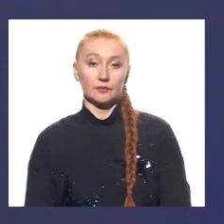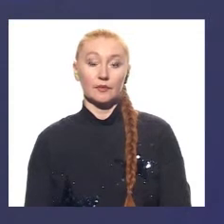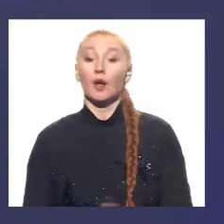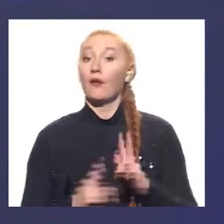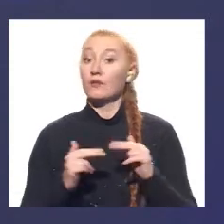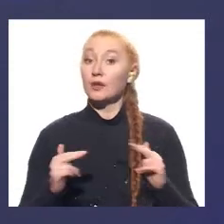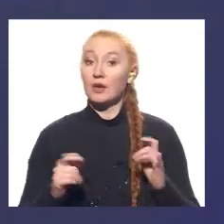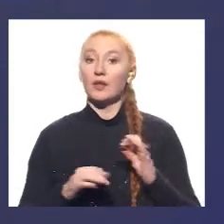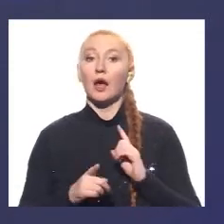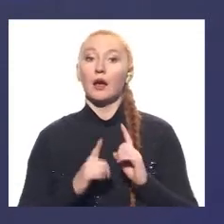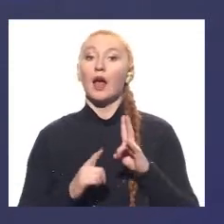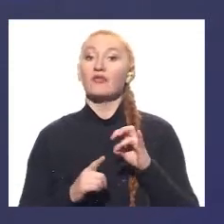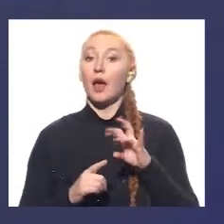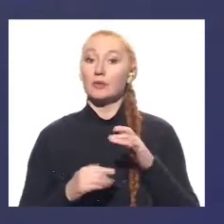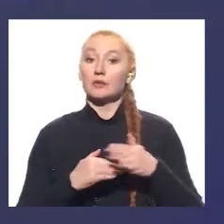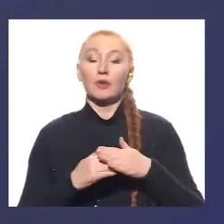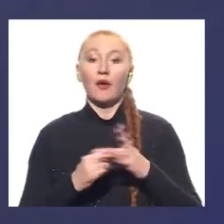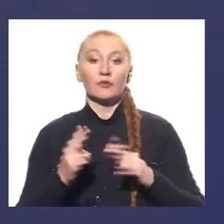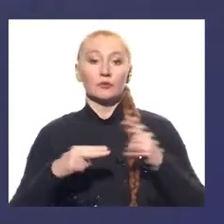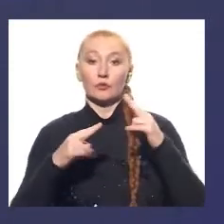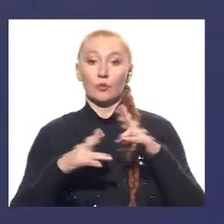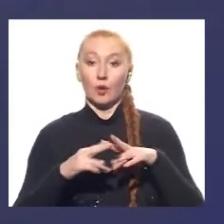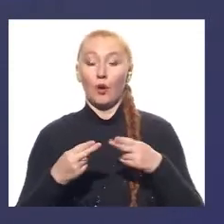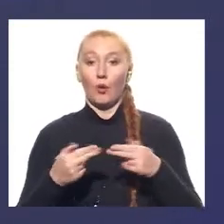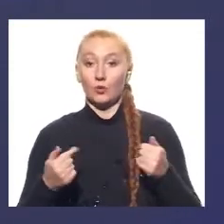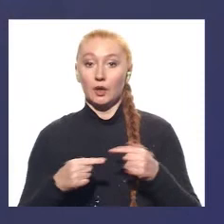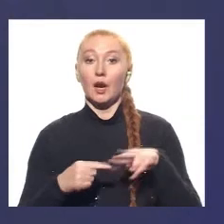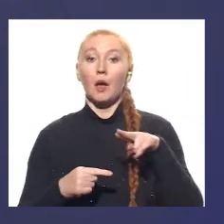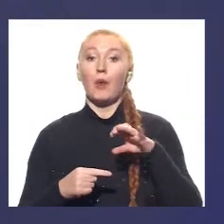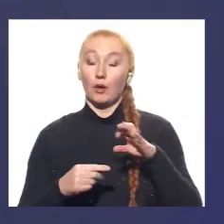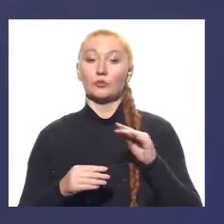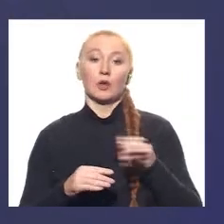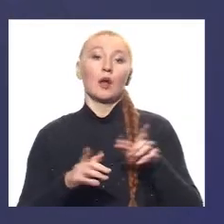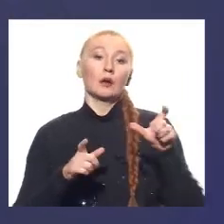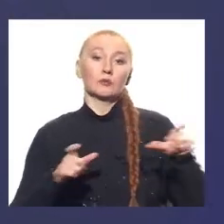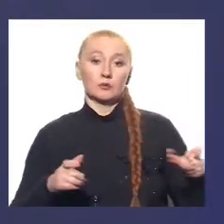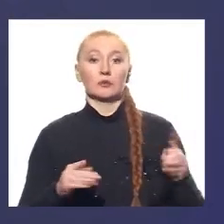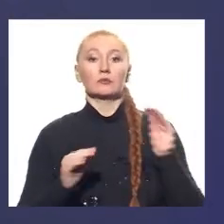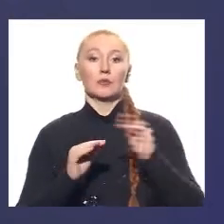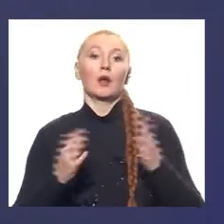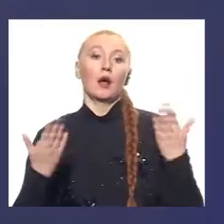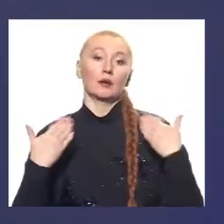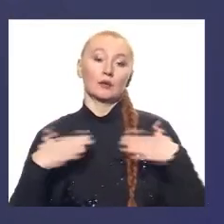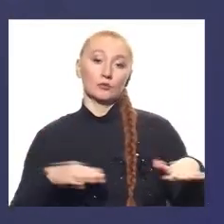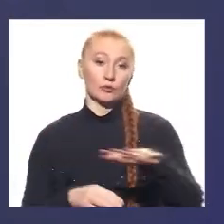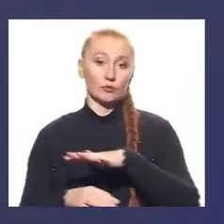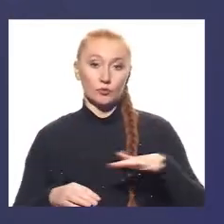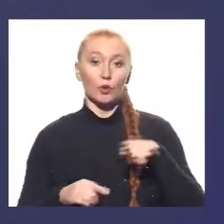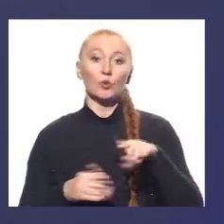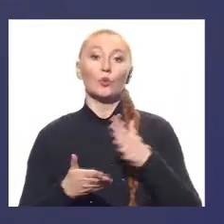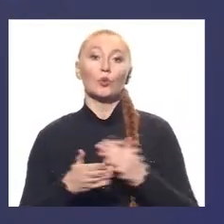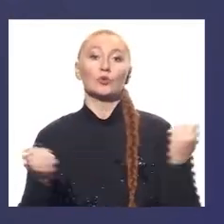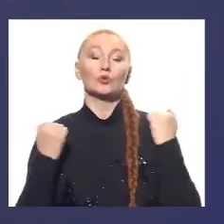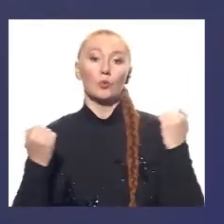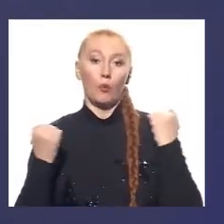У Дніпрі на набережні біля недобудованого готелю «Парус» містяни облаштовують зону відпочинку. Тут буде